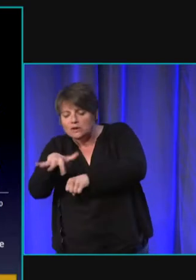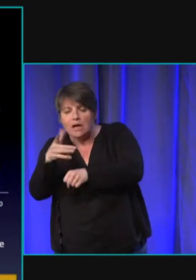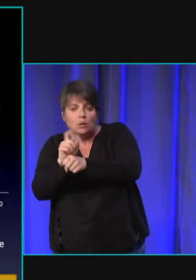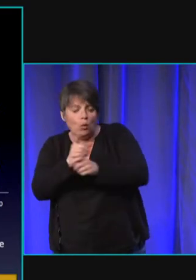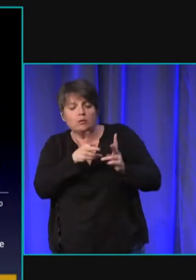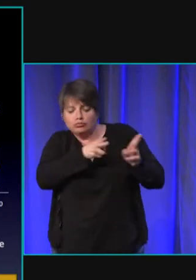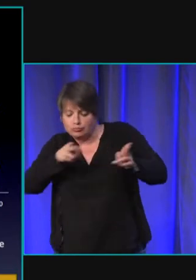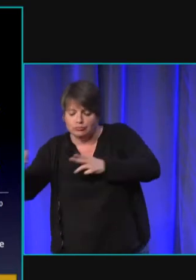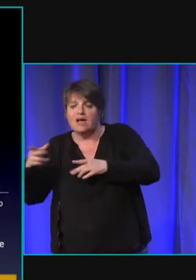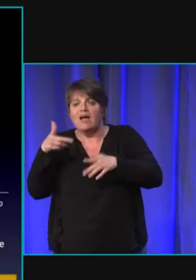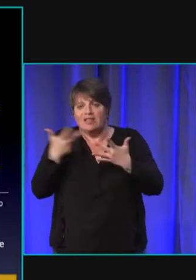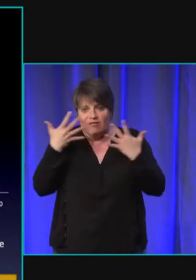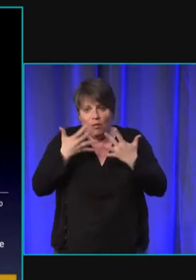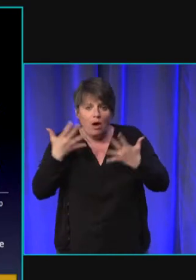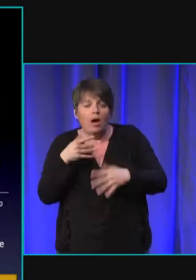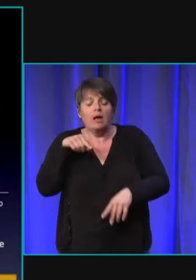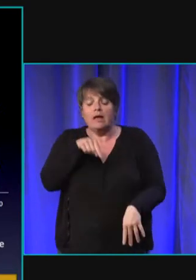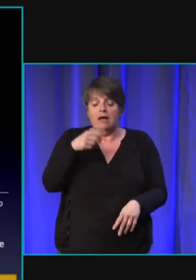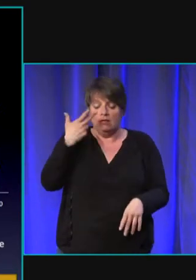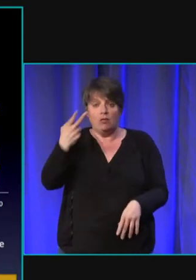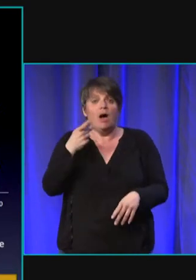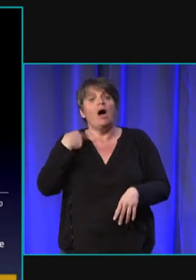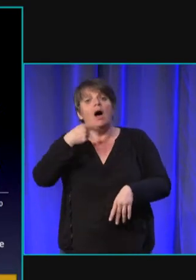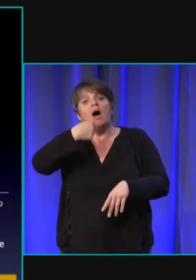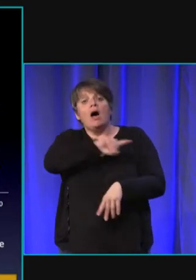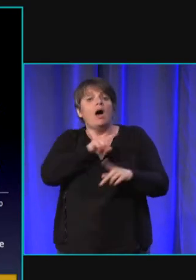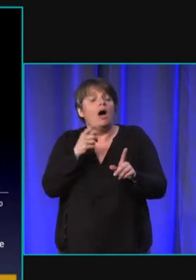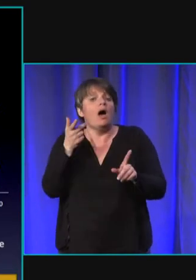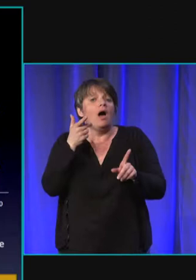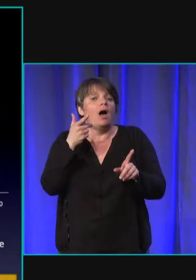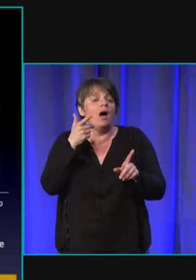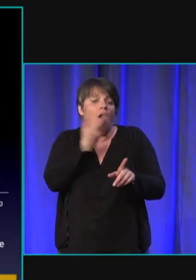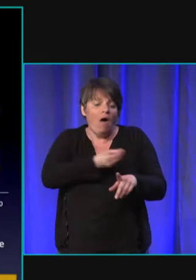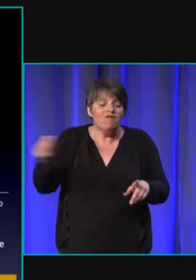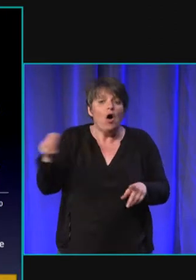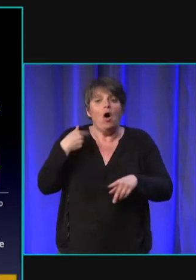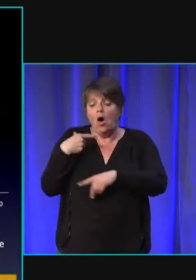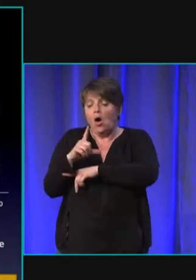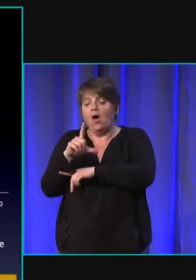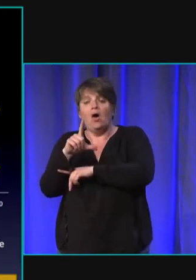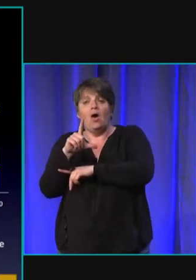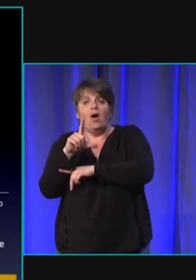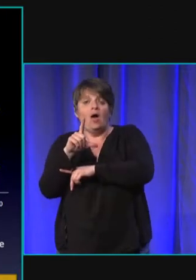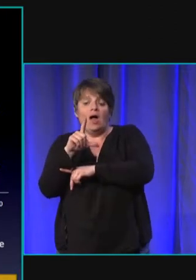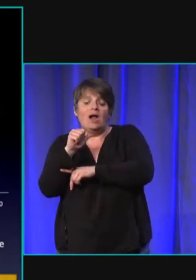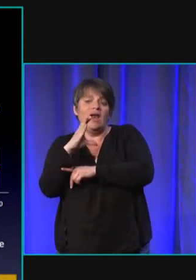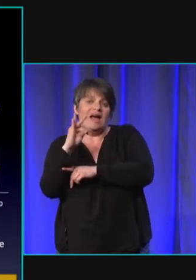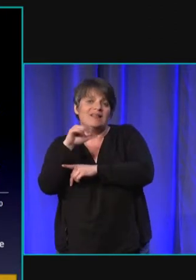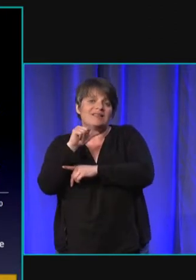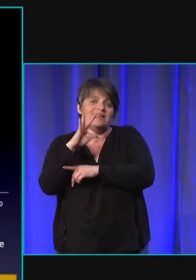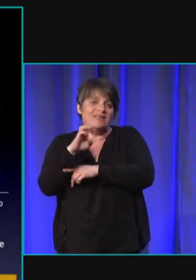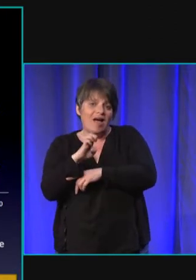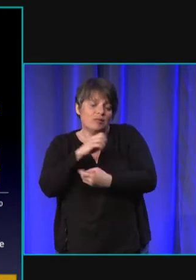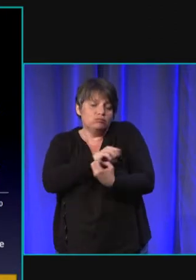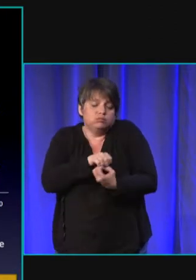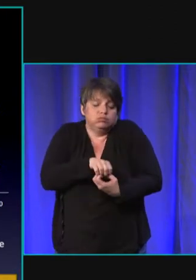accumulation du lactate par rapport aux adultes. Donc, à l'issue de la série, chez les garçons, on a une accumulation qui